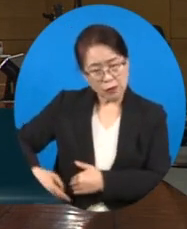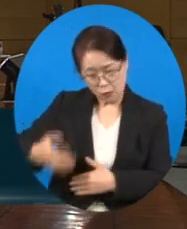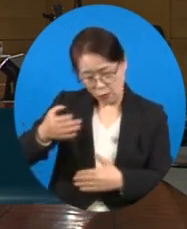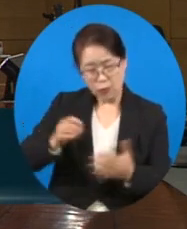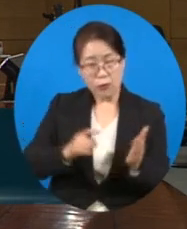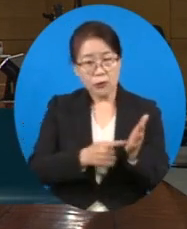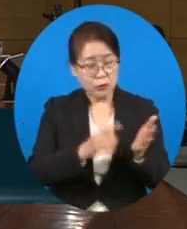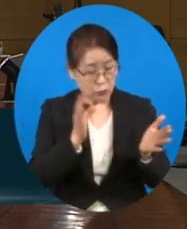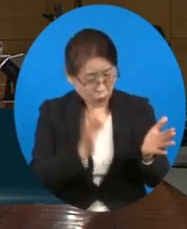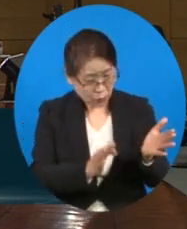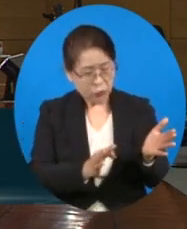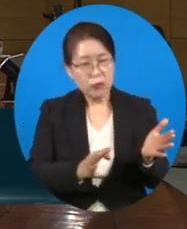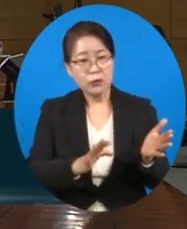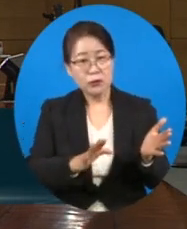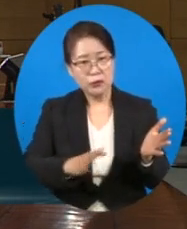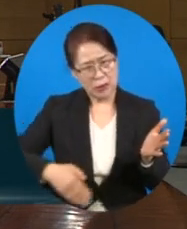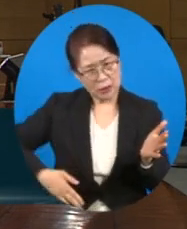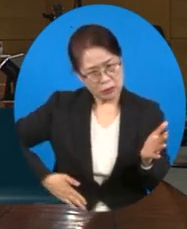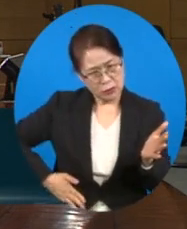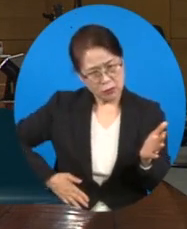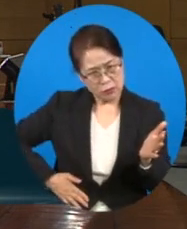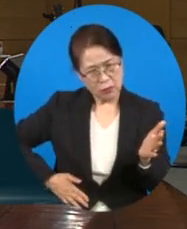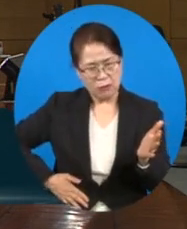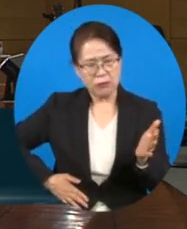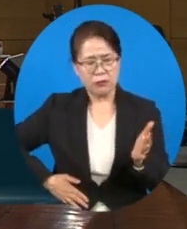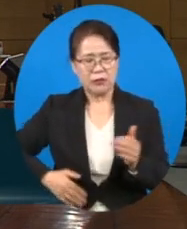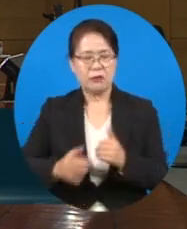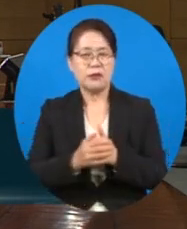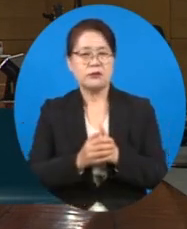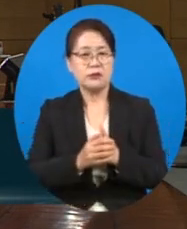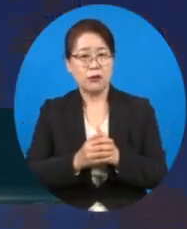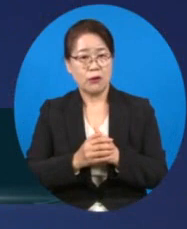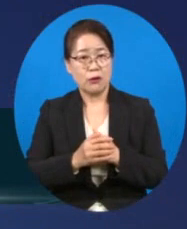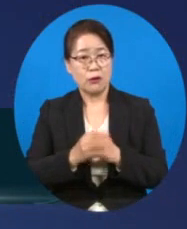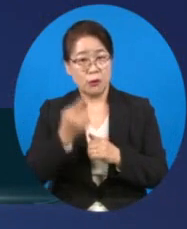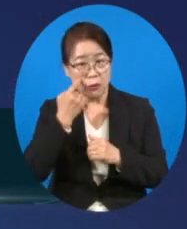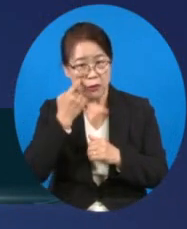내 손을 내밀어 내 옆구리에 넣어라 여러분